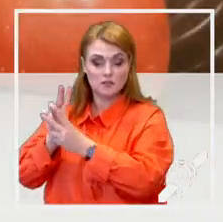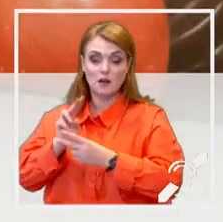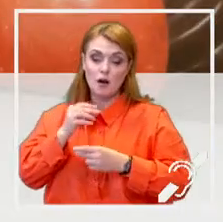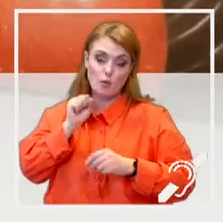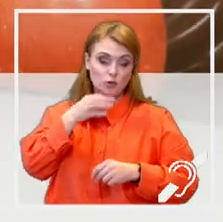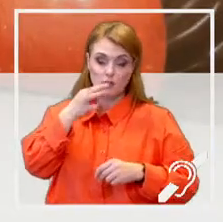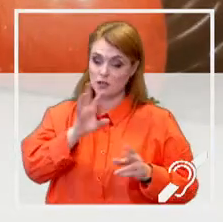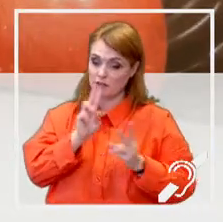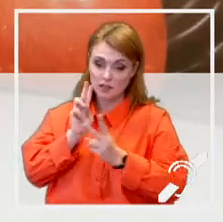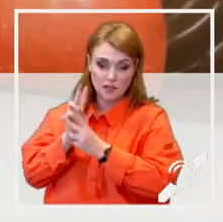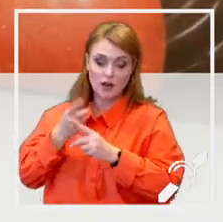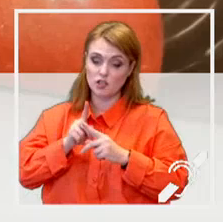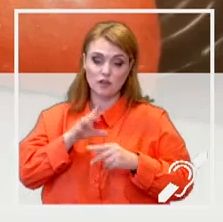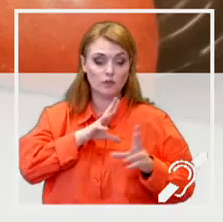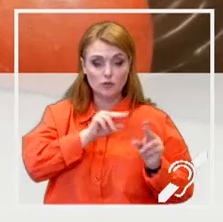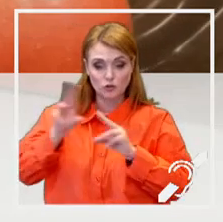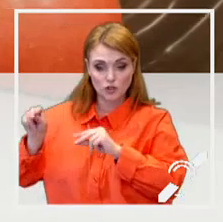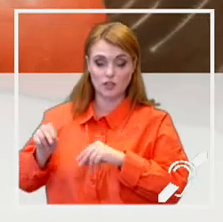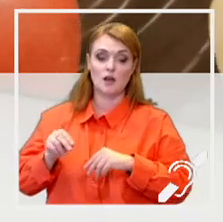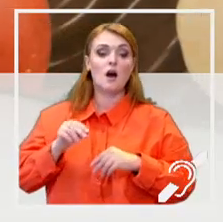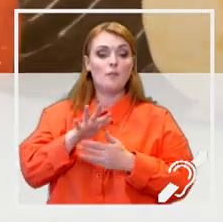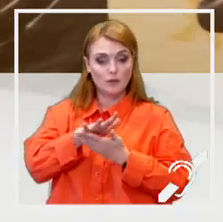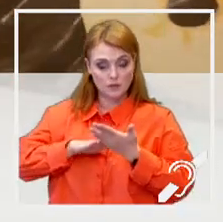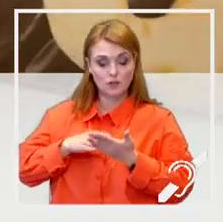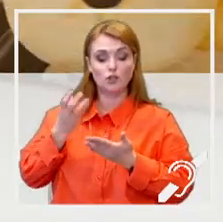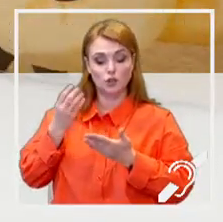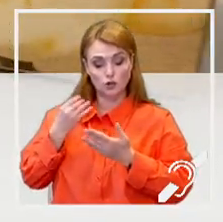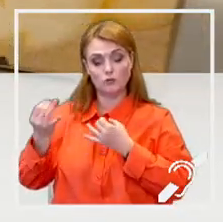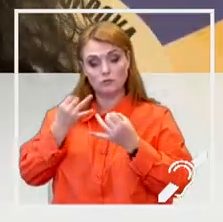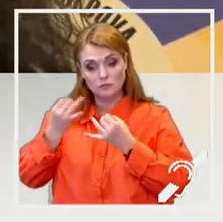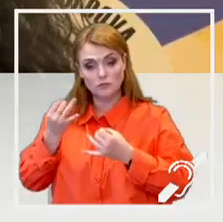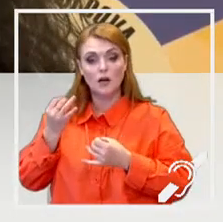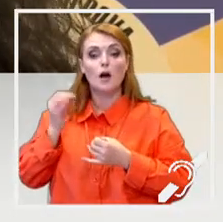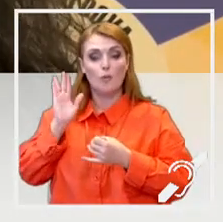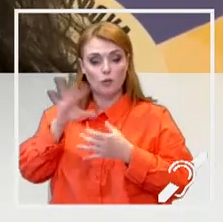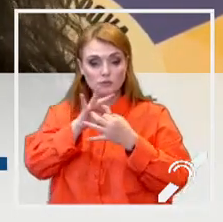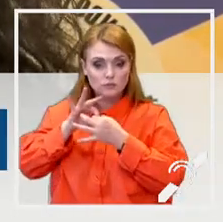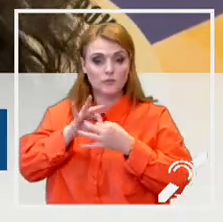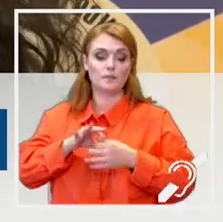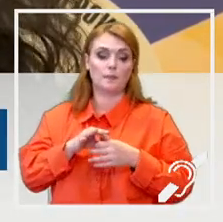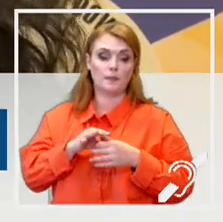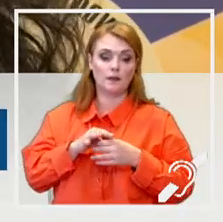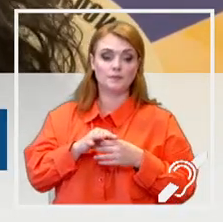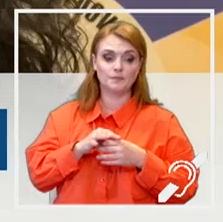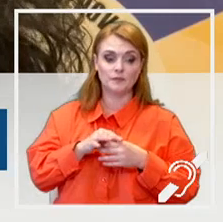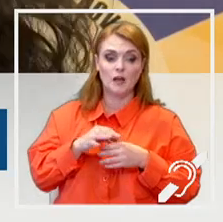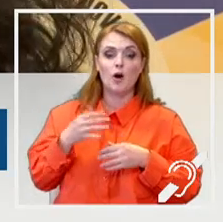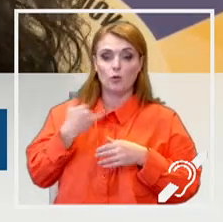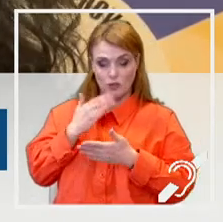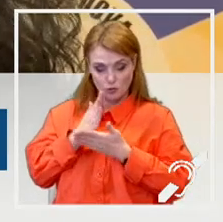succes. Urmează să continuăm negocierile și colaborările. Deja avem ceva